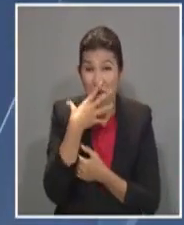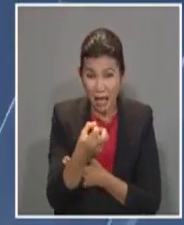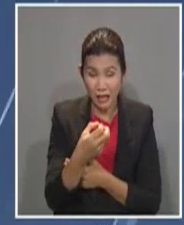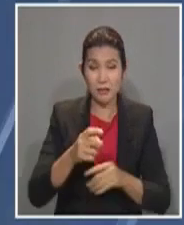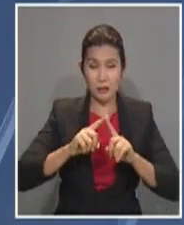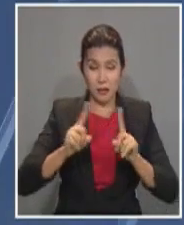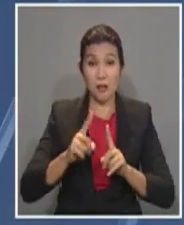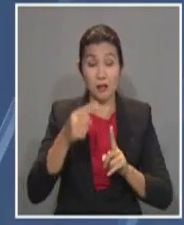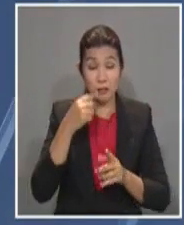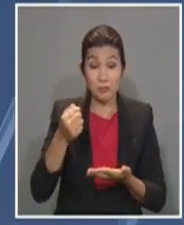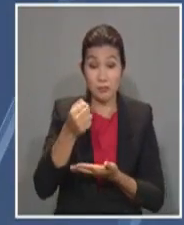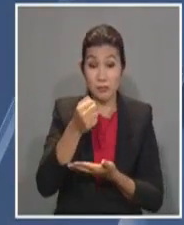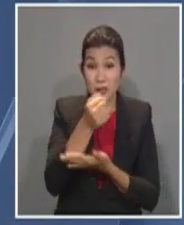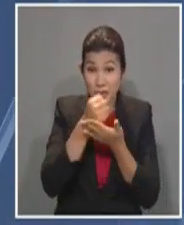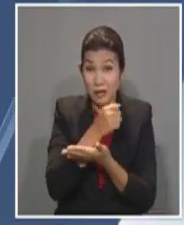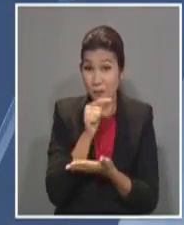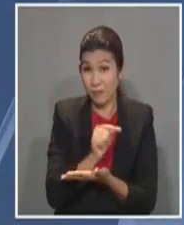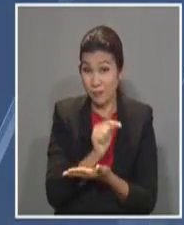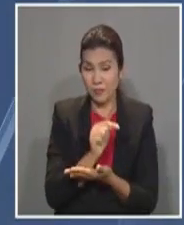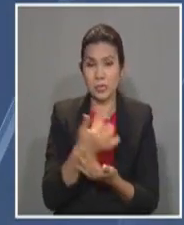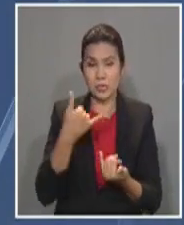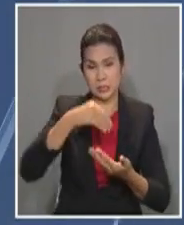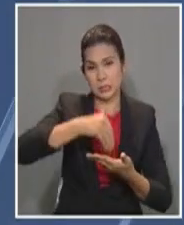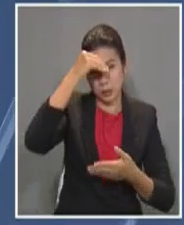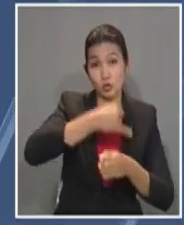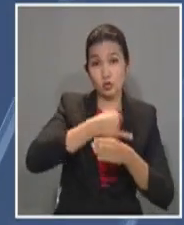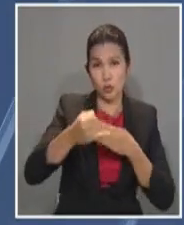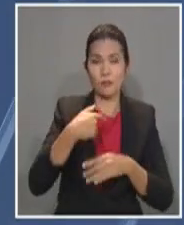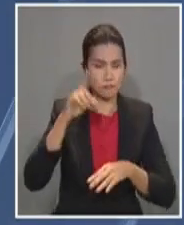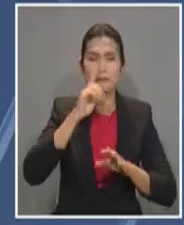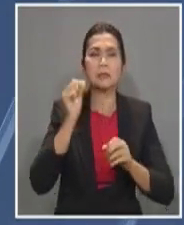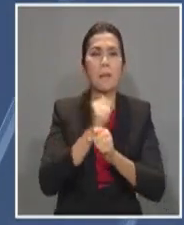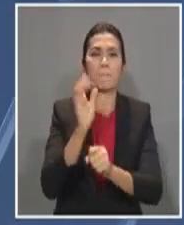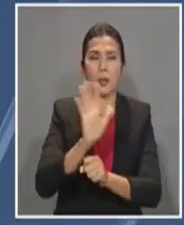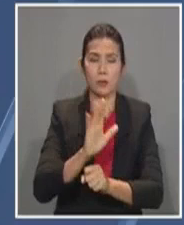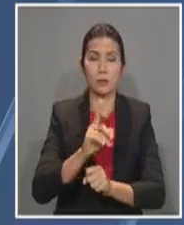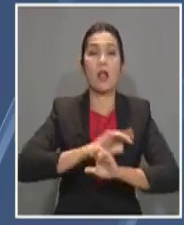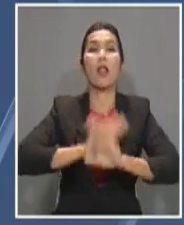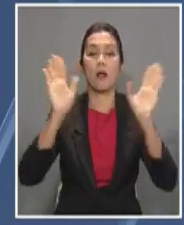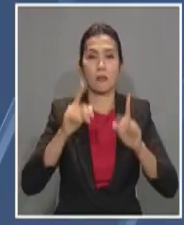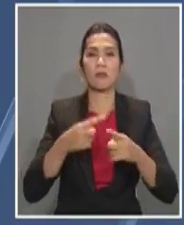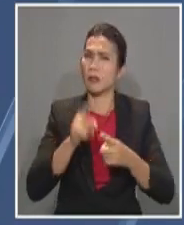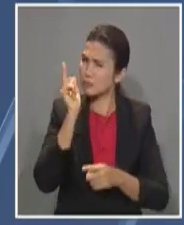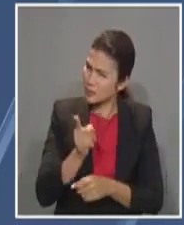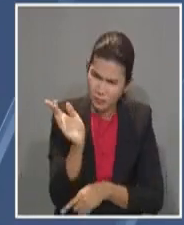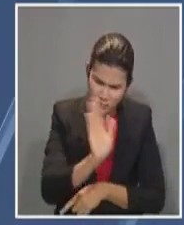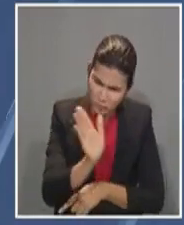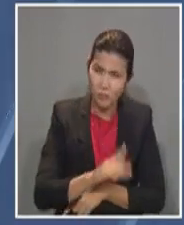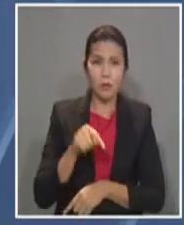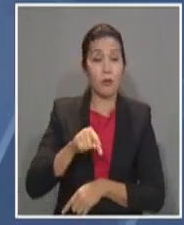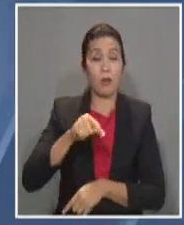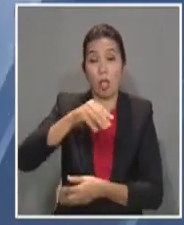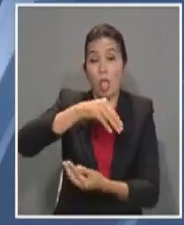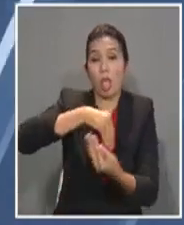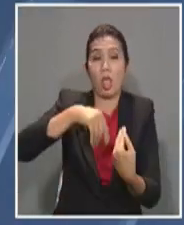ครับน้องคนนี้บอกใช่ไหมบอกว่าเดี๋ยวเรียนจบจะเลิกแต่เอาเข้าจริงๆมันไม่ใช่นะครับคือวังวนเนี่ยเป็นวังวนที่